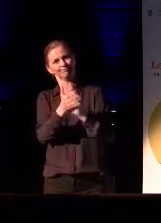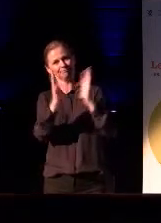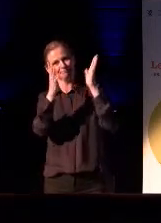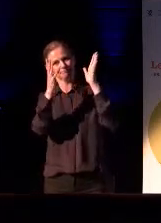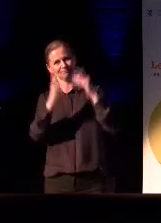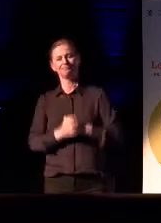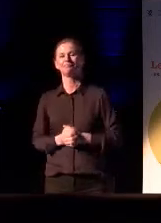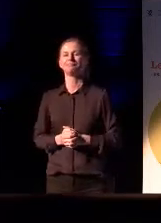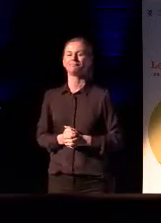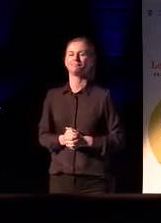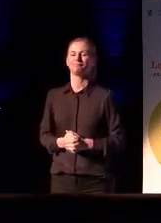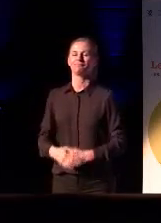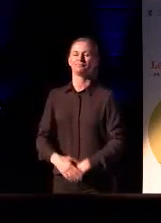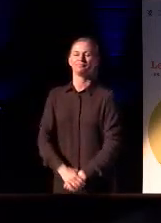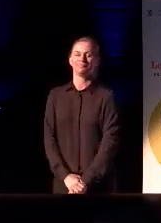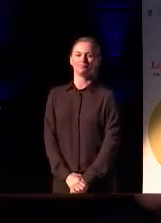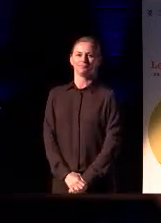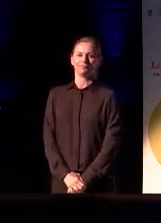Tusen takk.